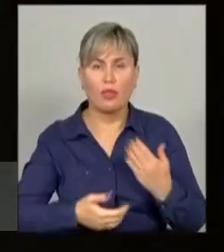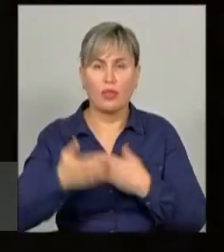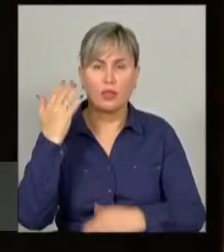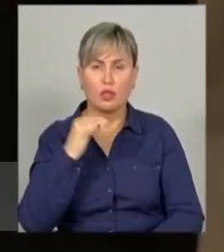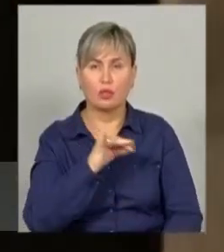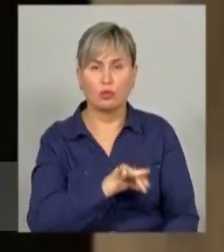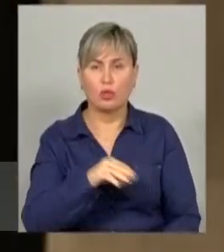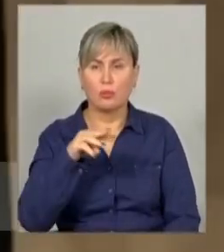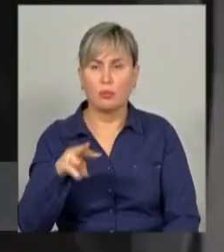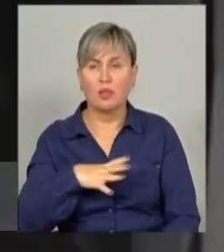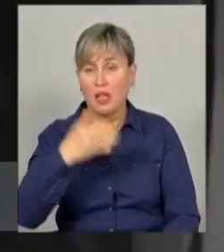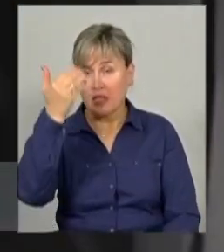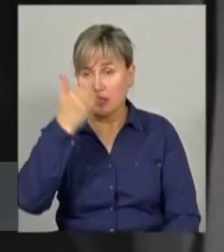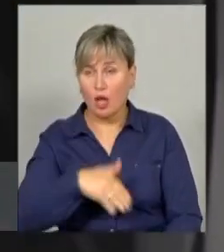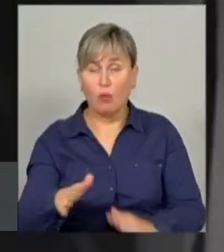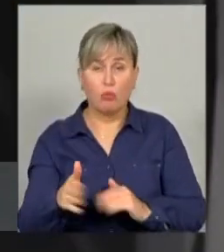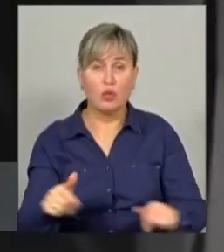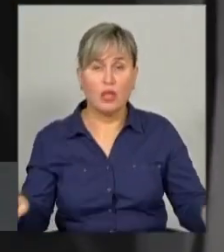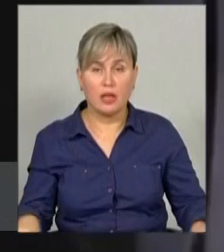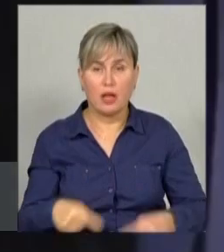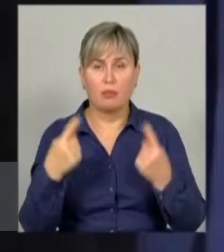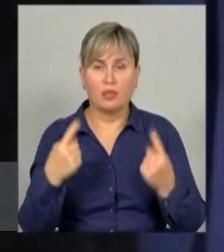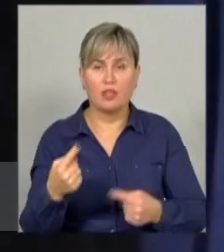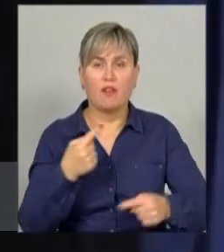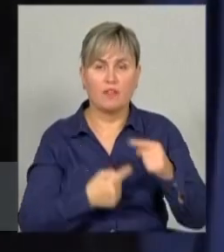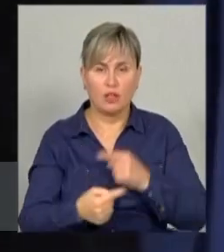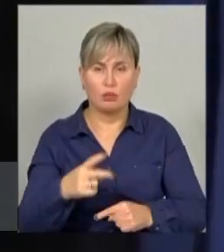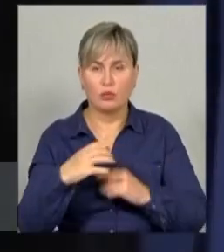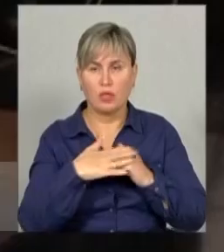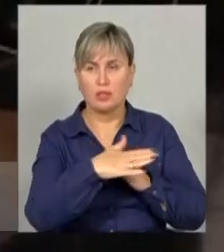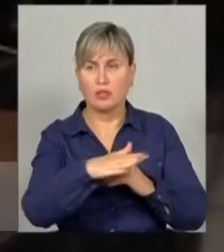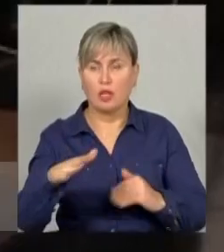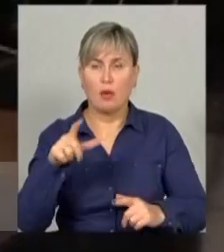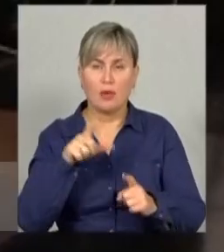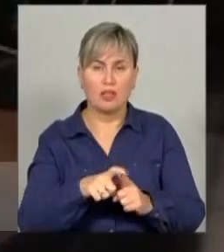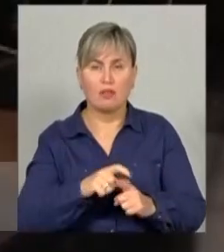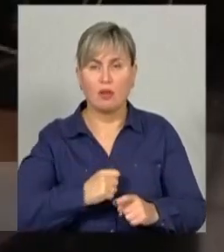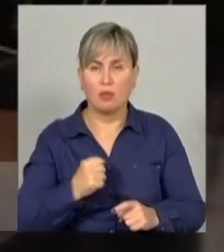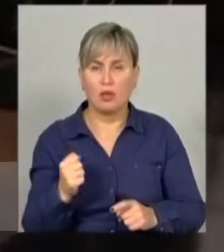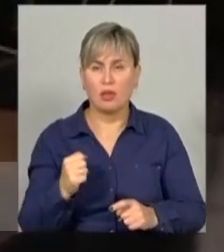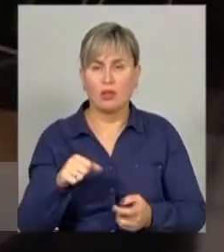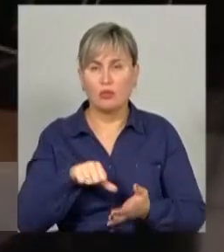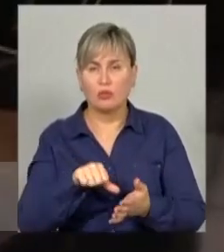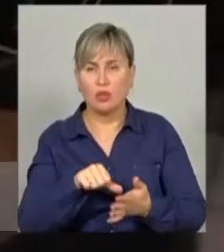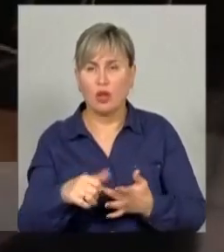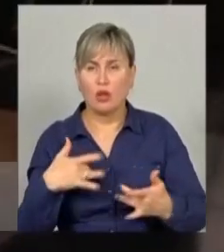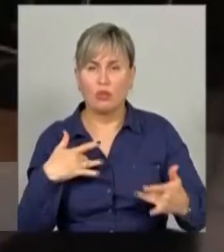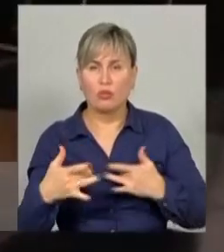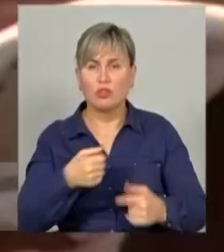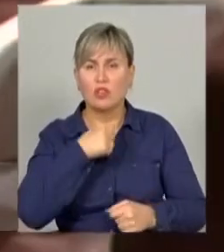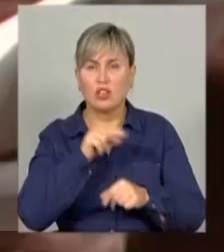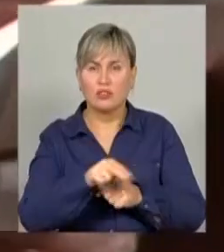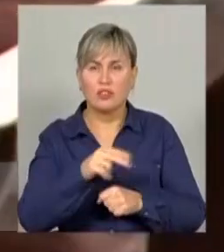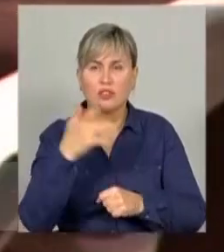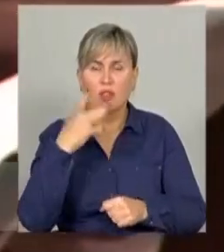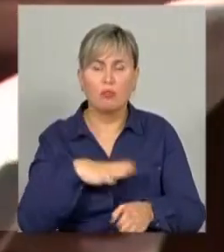Померанцев перенес инсульт Однако после реабилитации все же вернулся на сцену по словам коллег играя роль Их старший наставник всегда